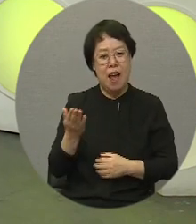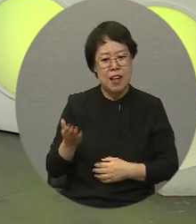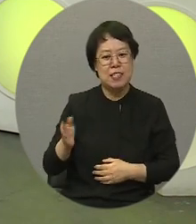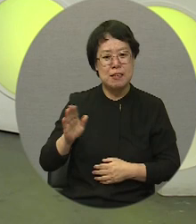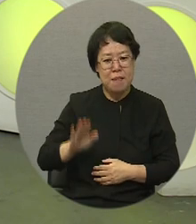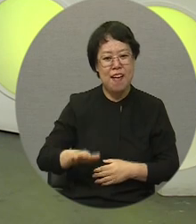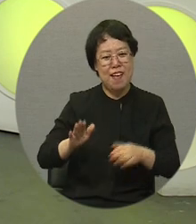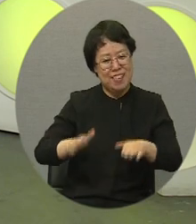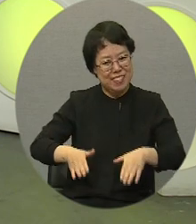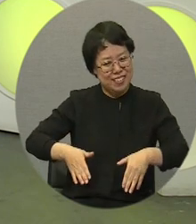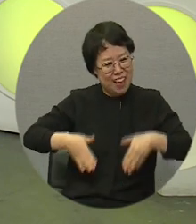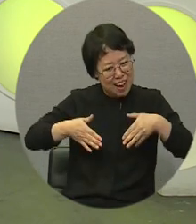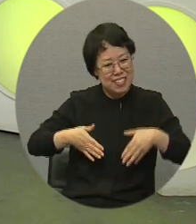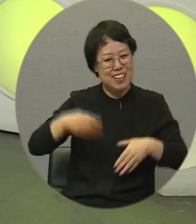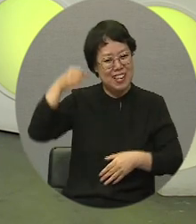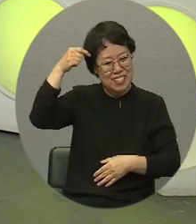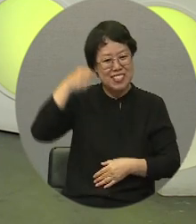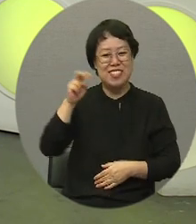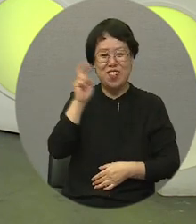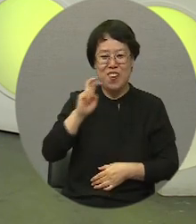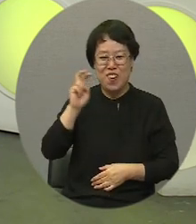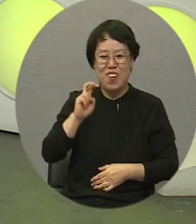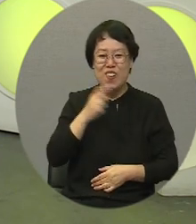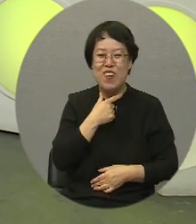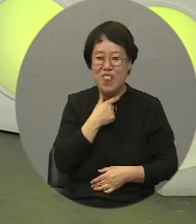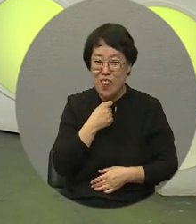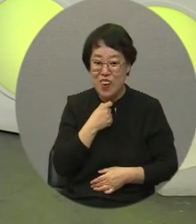돌아가 보겠습니다. 청춘의 꿈을